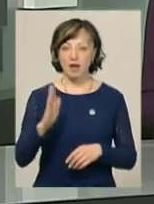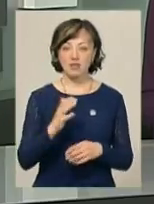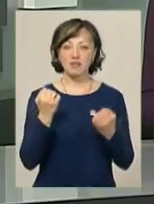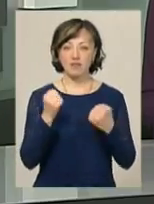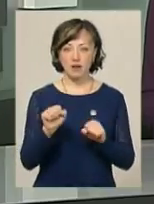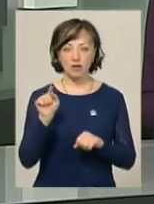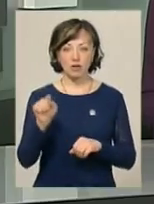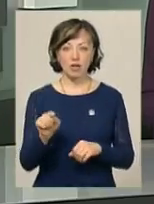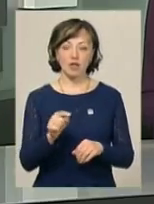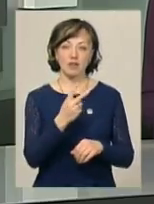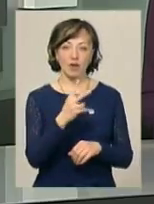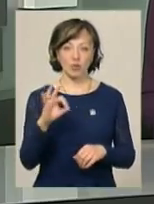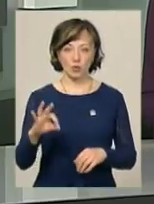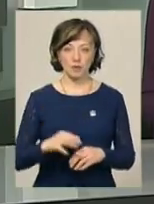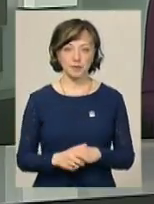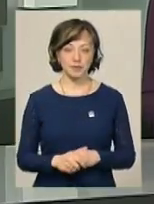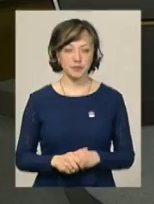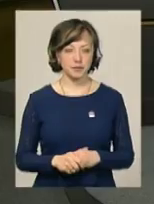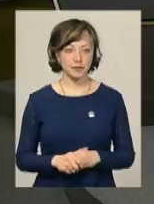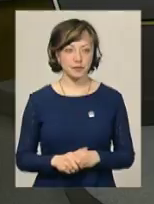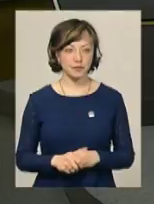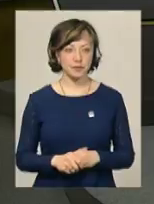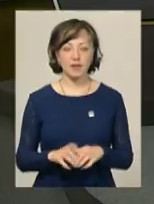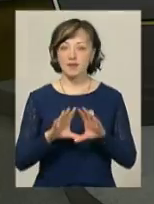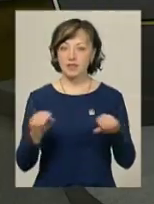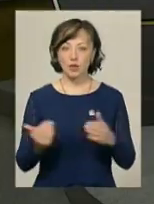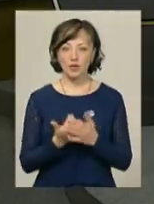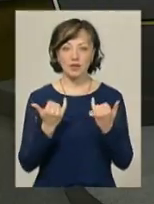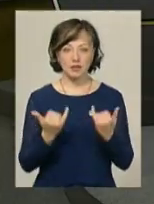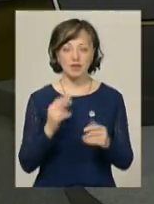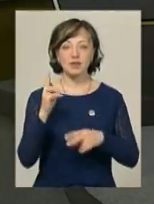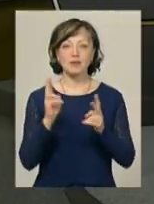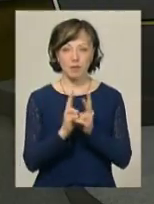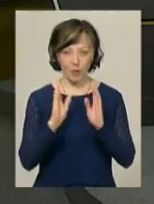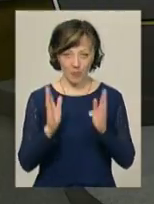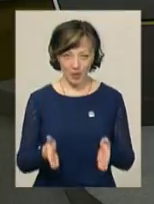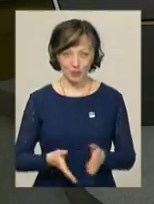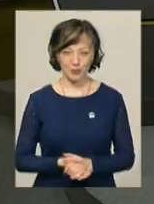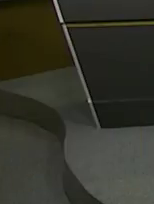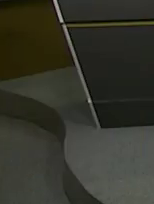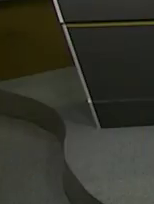виграли вишгородців з рахунком 2-0. Це всі новини на цю годину. Побачимось!